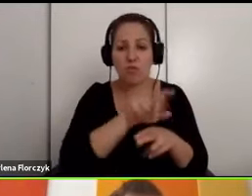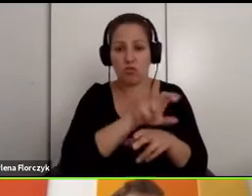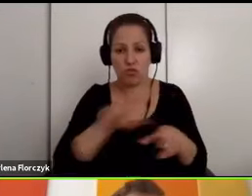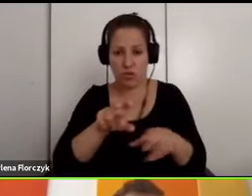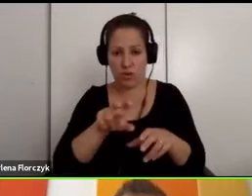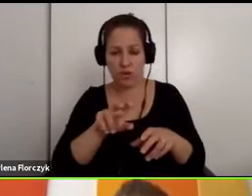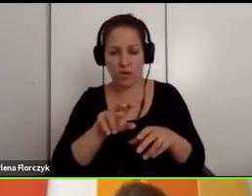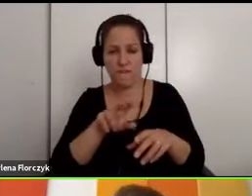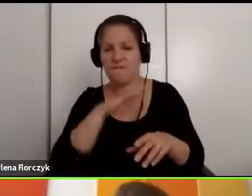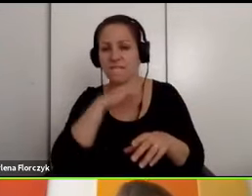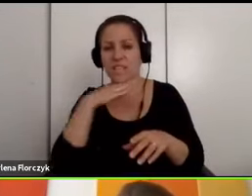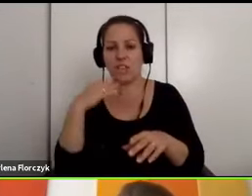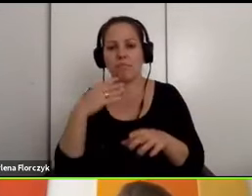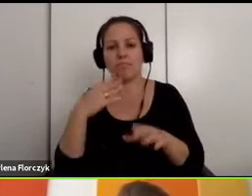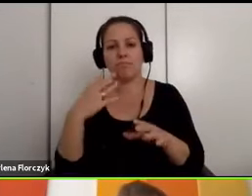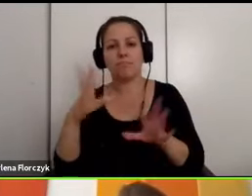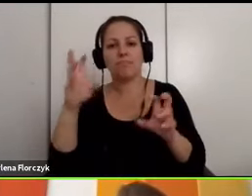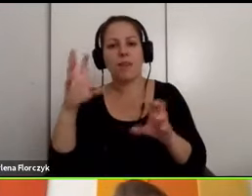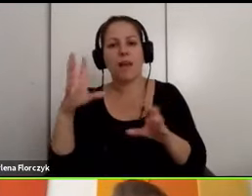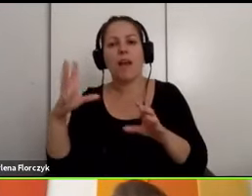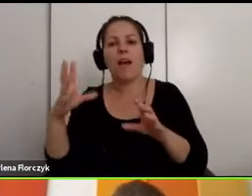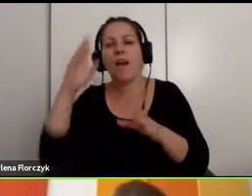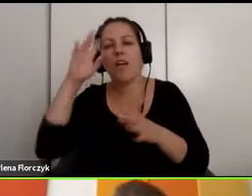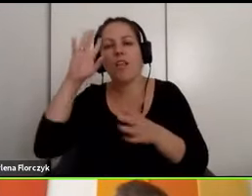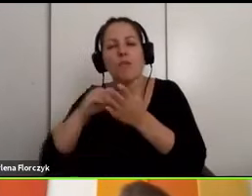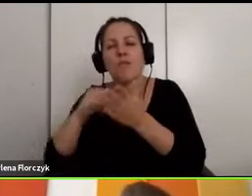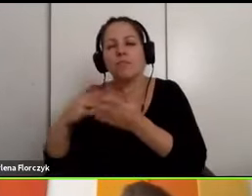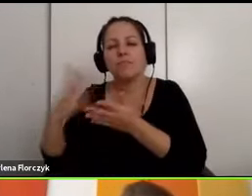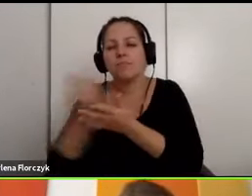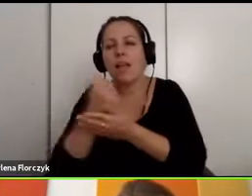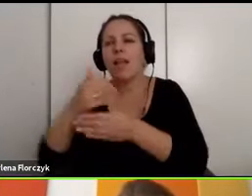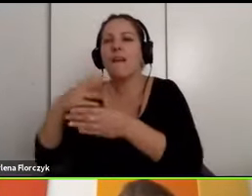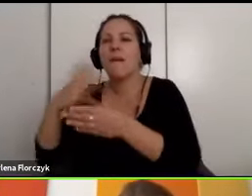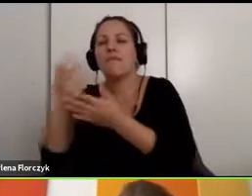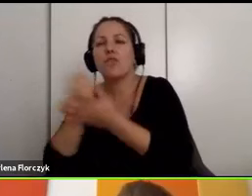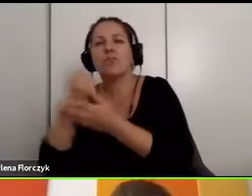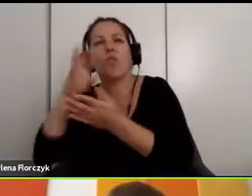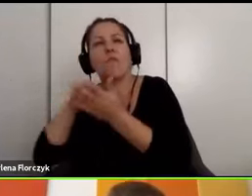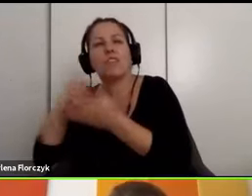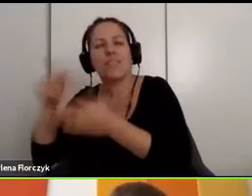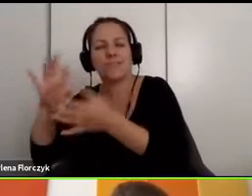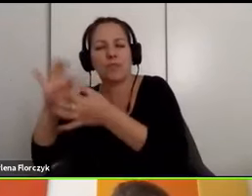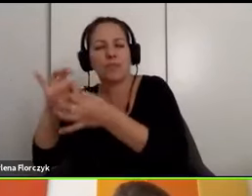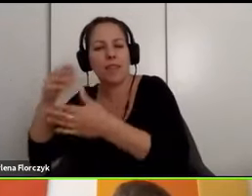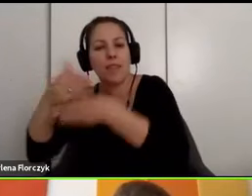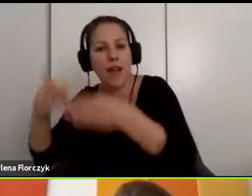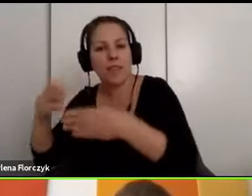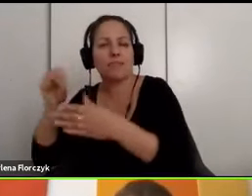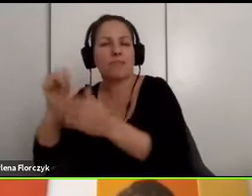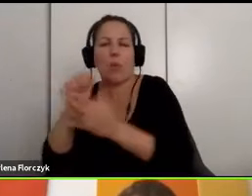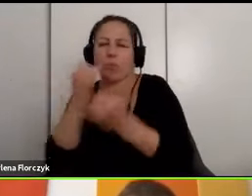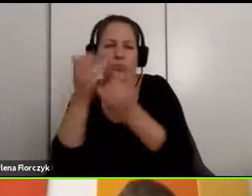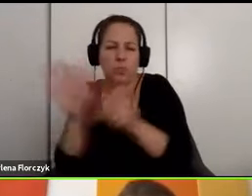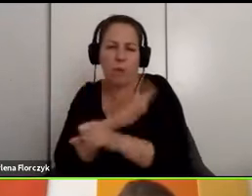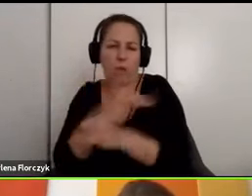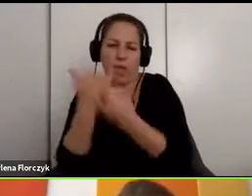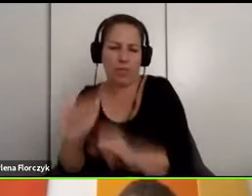czy wystarczy jakby bogactwo, które się wzięło i można używać teatru do zupełnie jakby innych rzeczy, czy w ogóle jakby